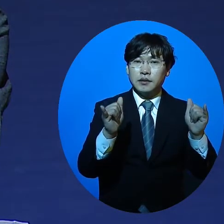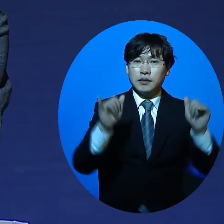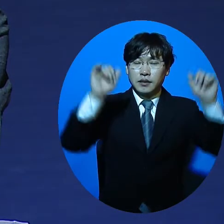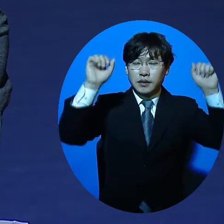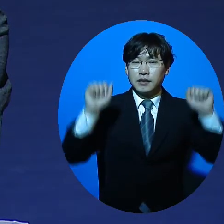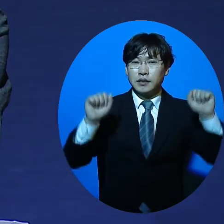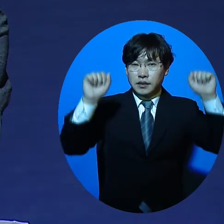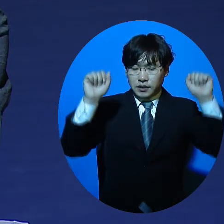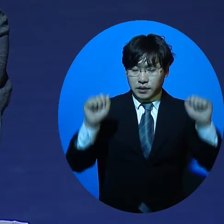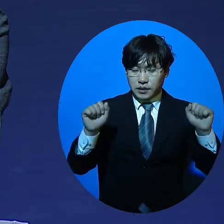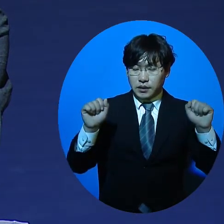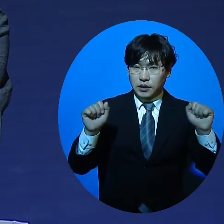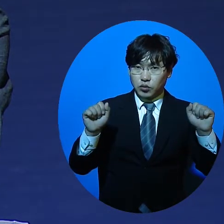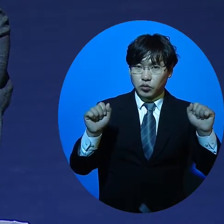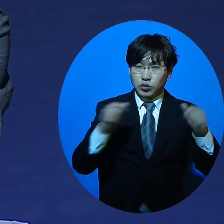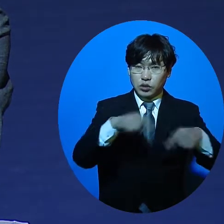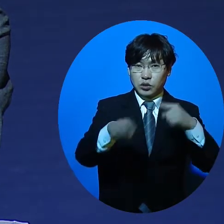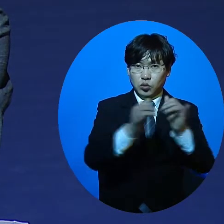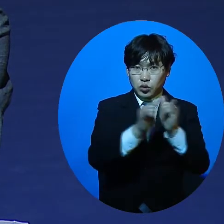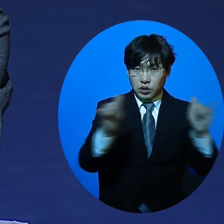생활체육 지도자분들에 대한